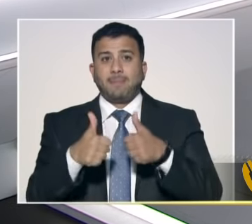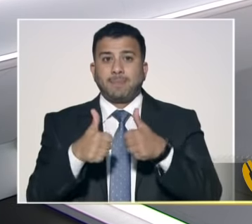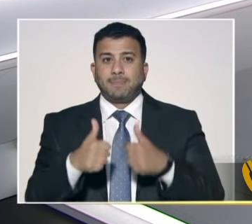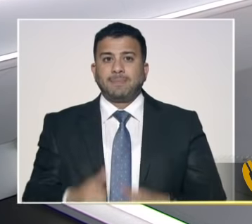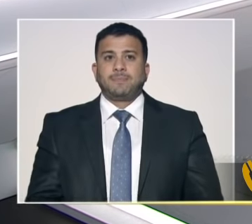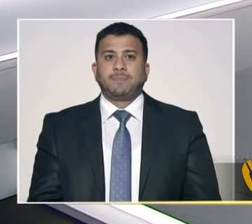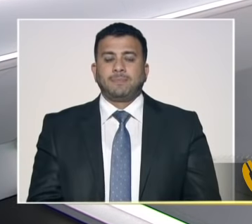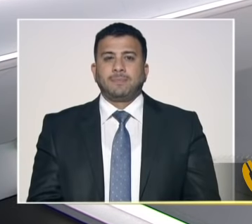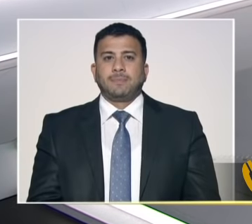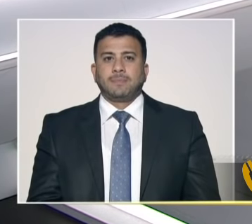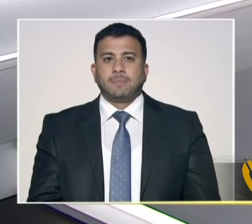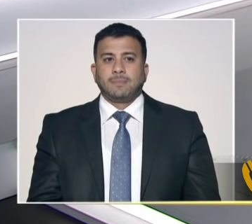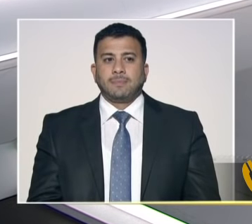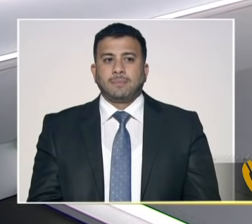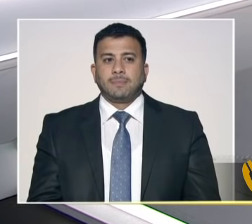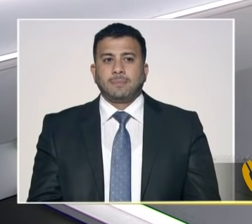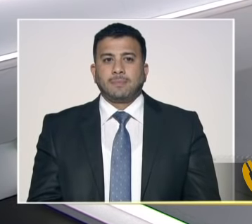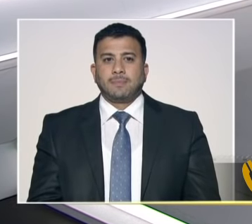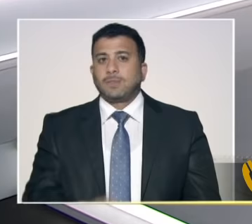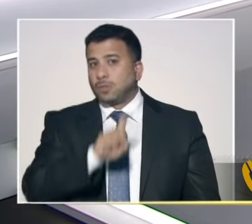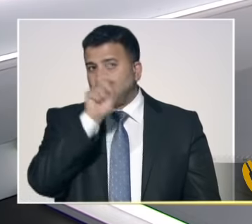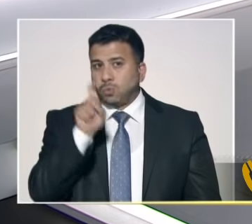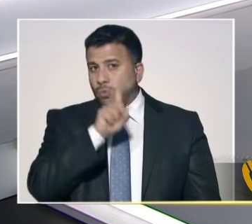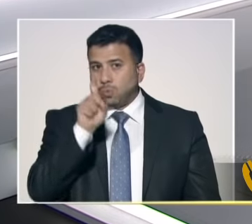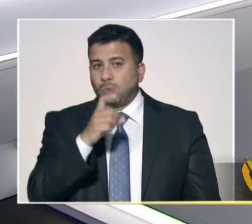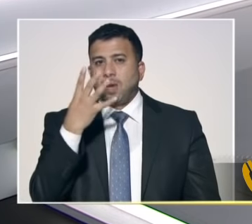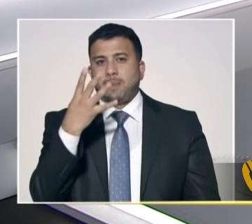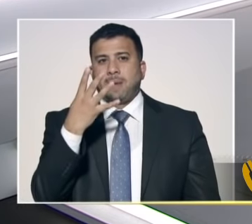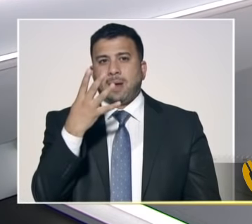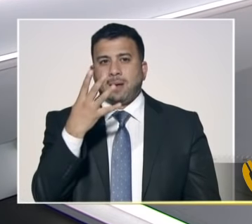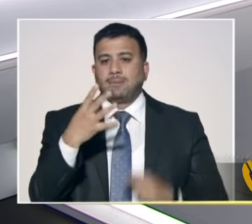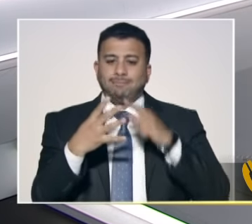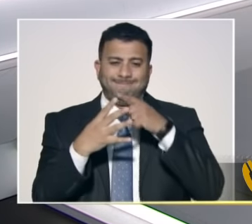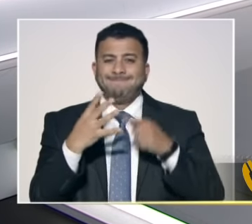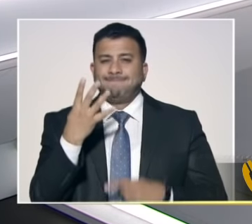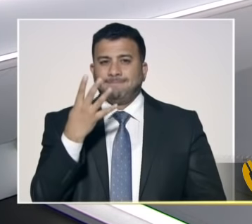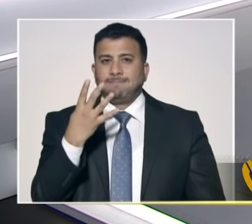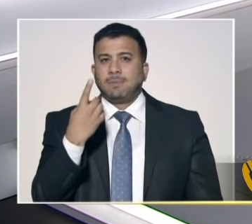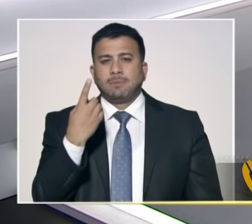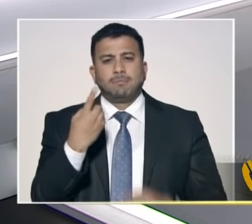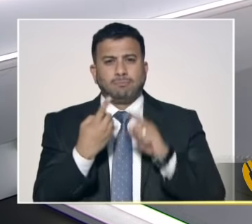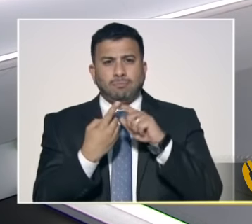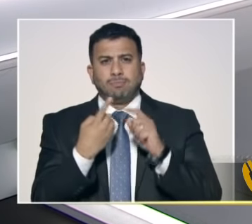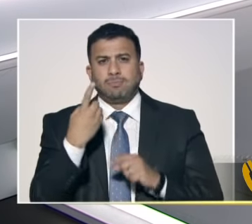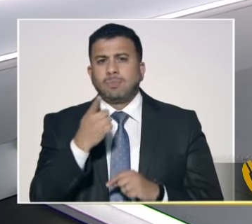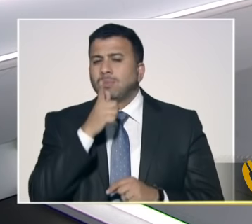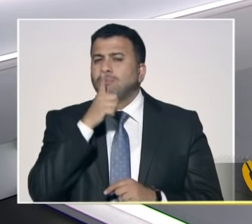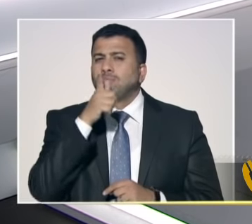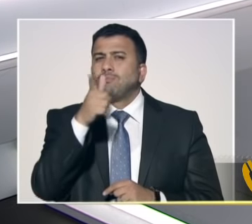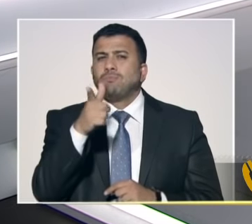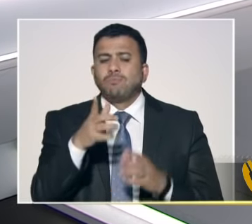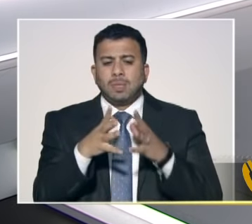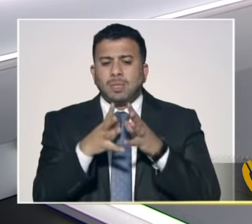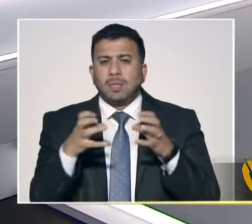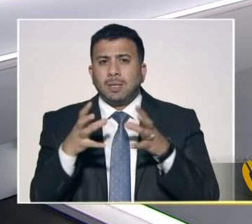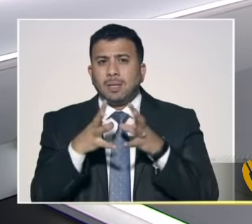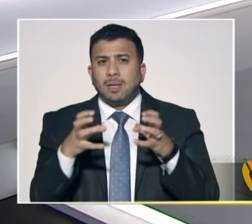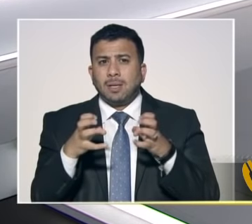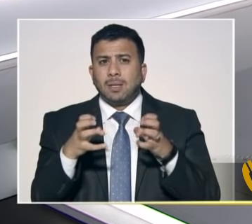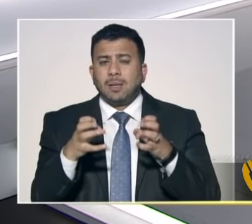ومرحبا. الشيخ عندي 4 أسئلة. تفضل. السؤال الأول: ما الحكمة من تغيير